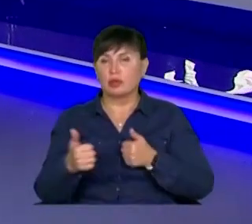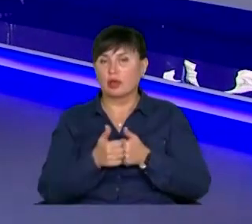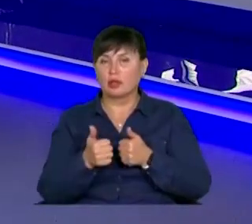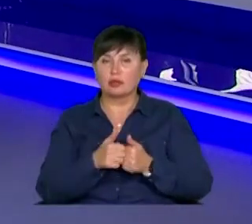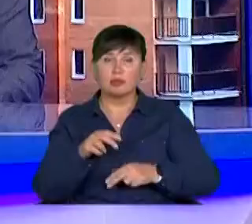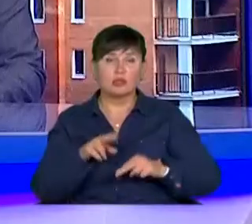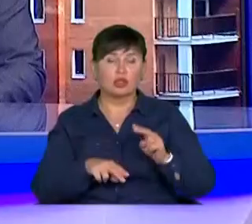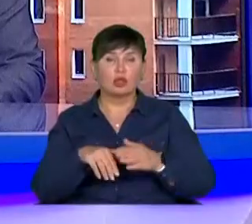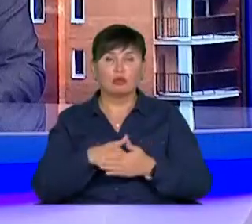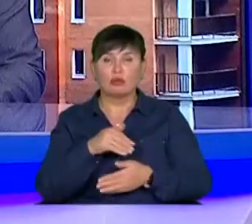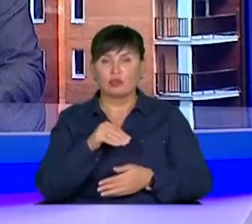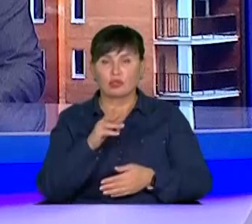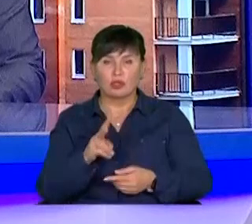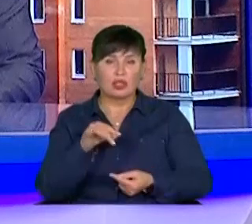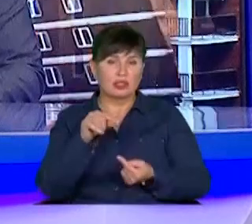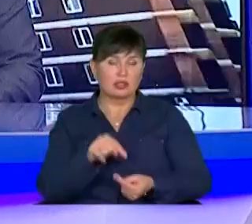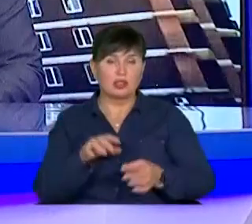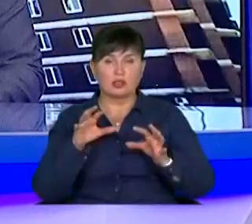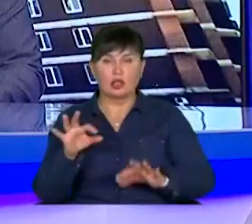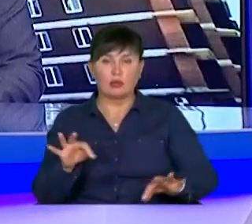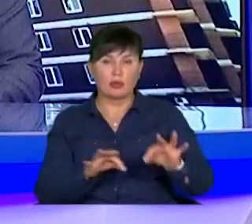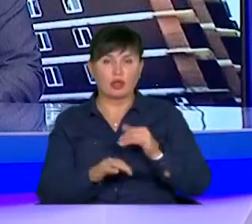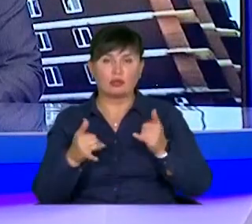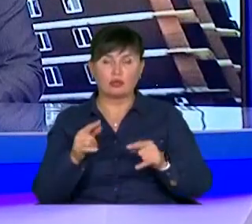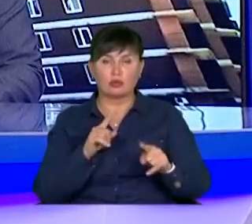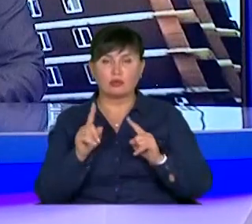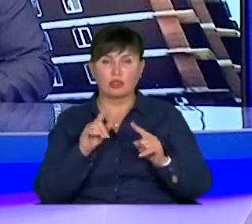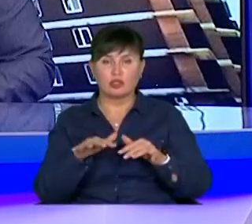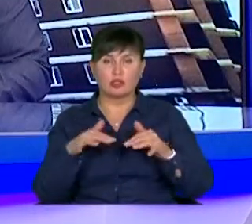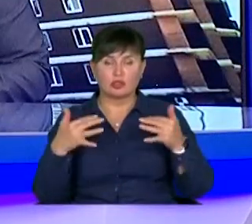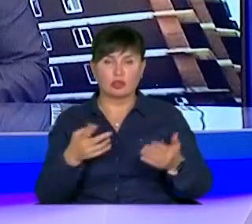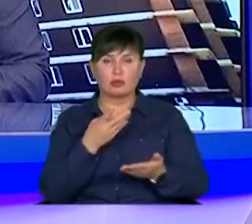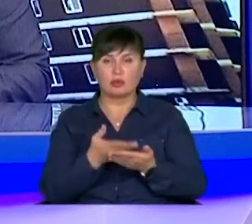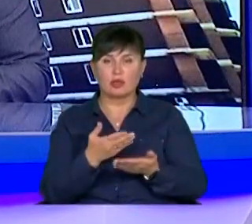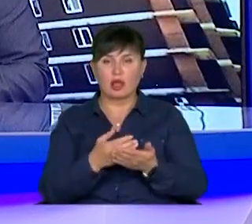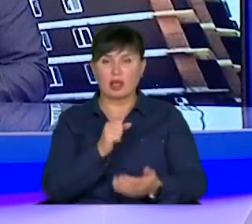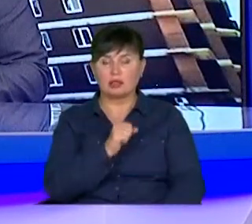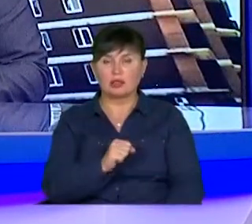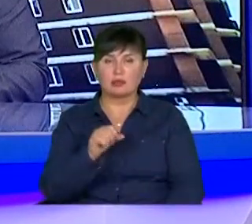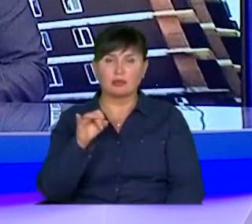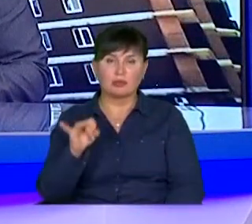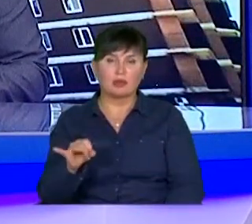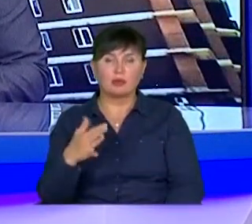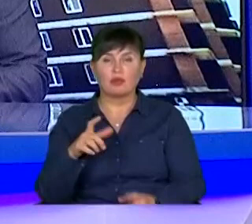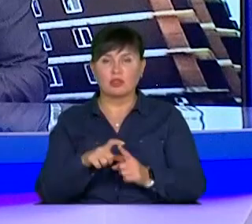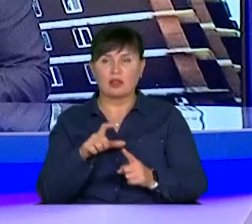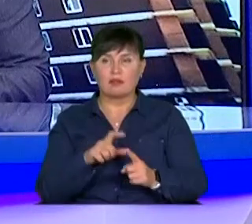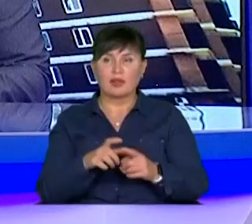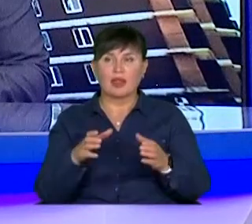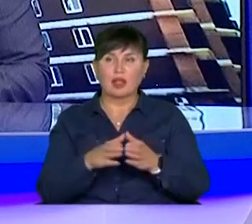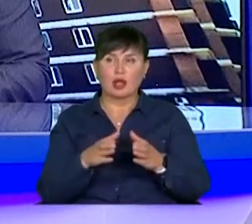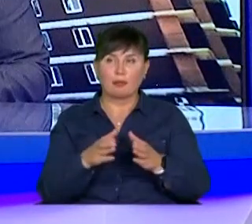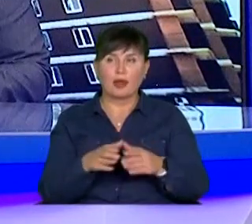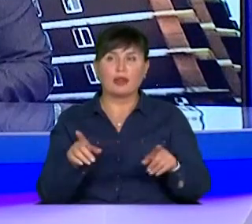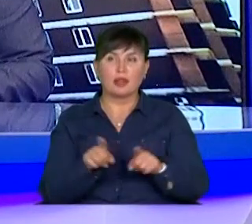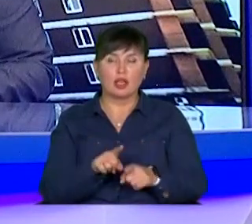строительстве новых ЖК. Соответствующий законопроект сегодня в Мажилисе представил депутат Асхат Аймагамбетов. По его словам, компаниям